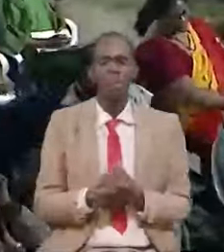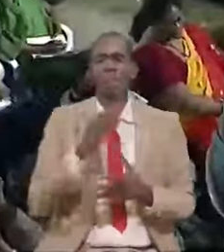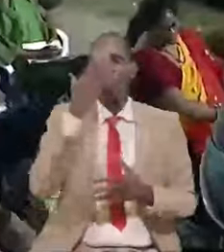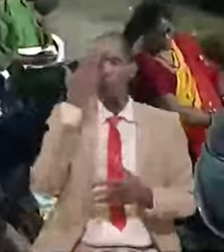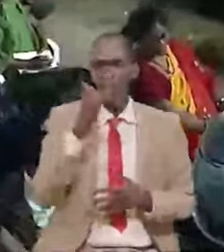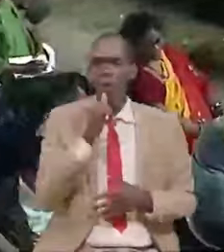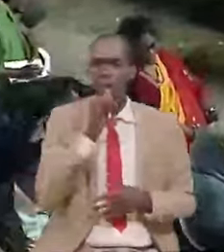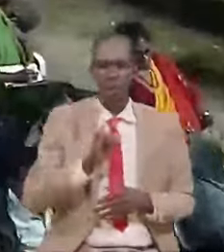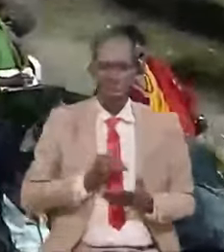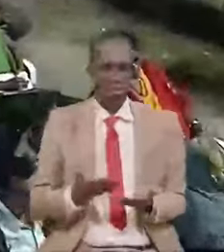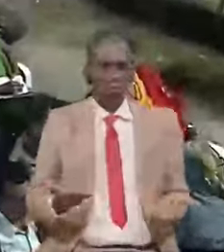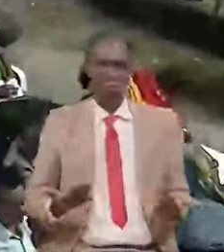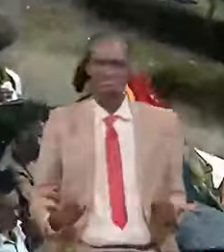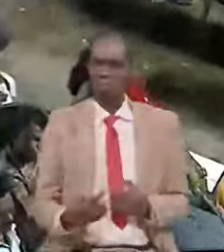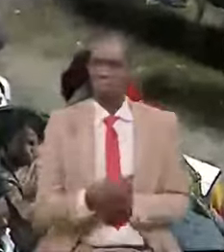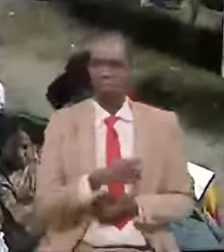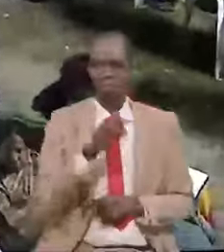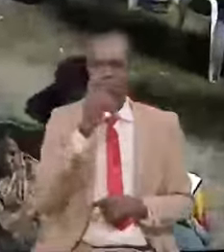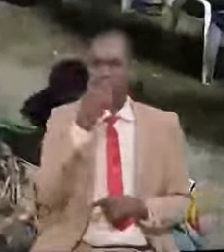Pourquoi est-ce que je suis là aujourd'hui?